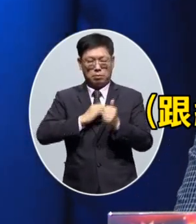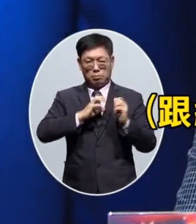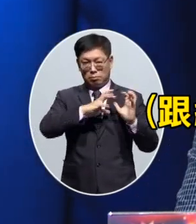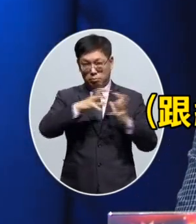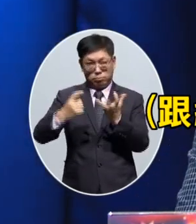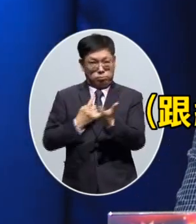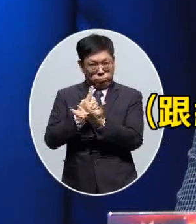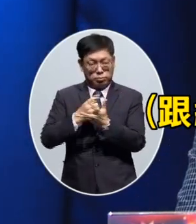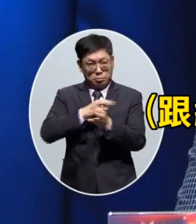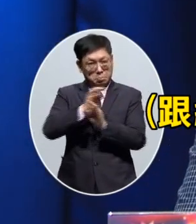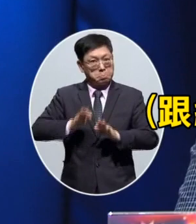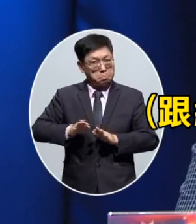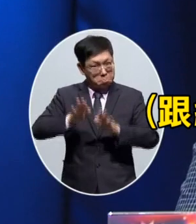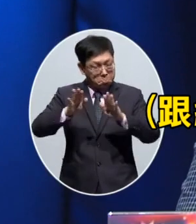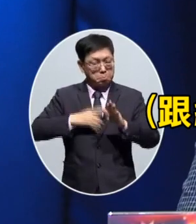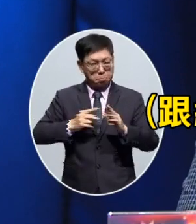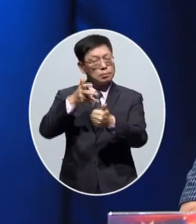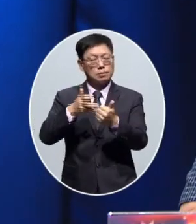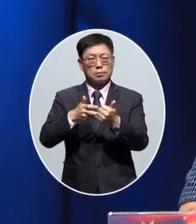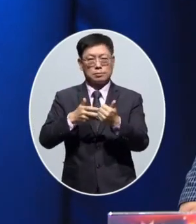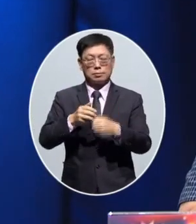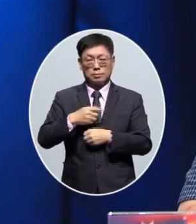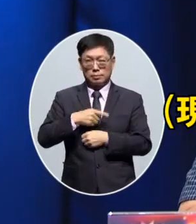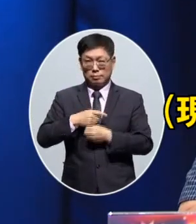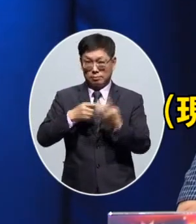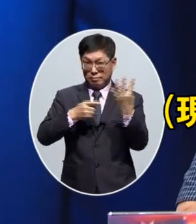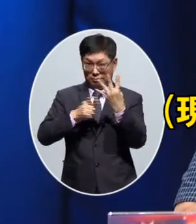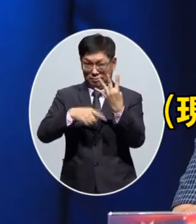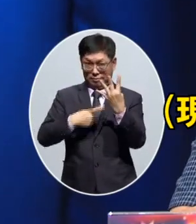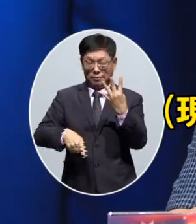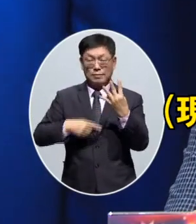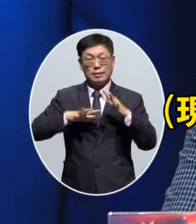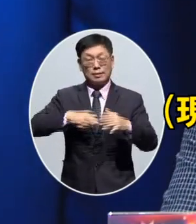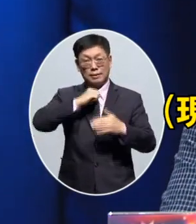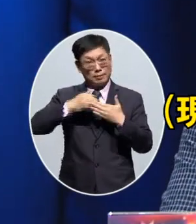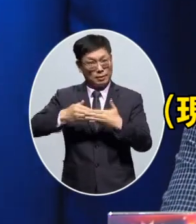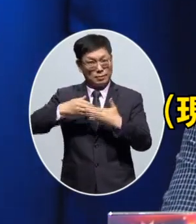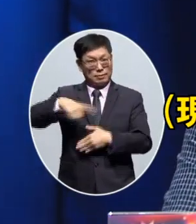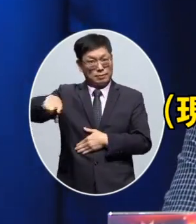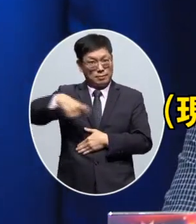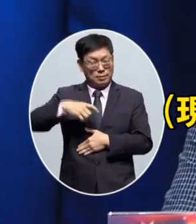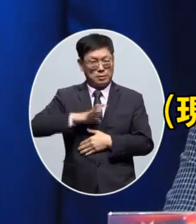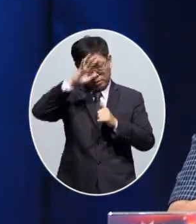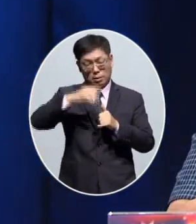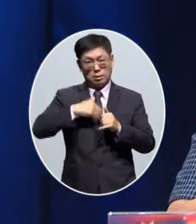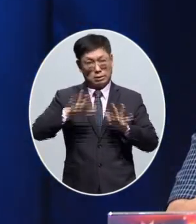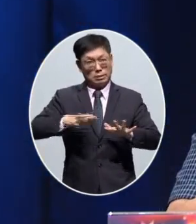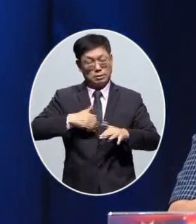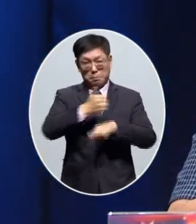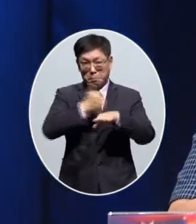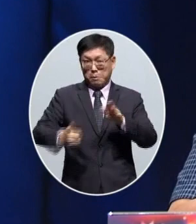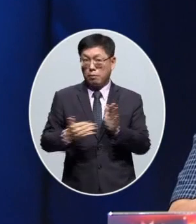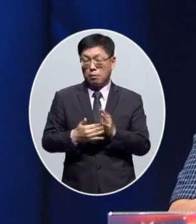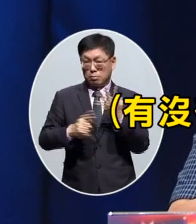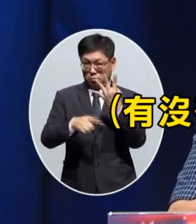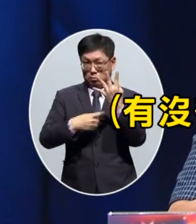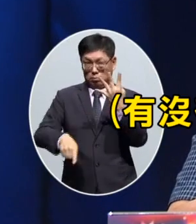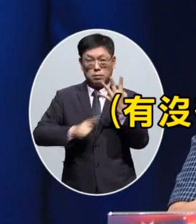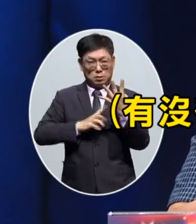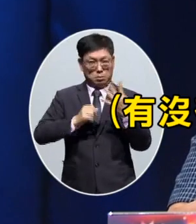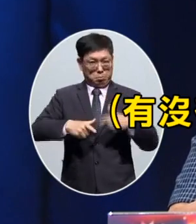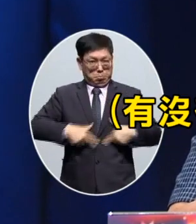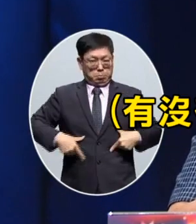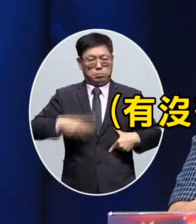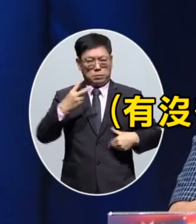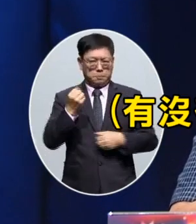然知道你选不上，那么表达一点支持又何妨呢？就大家也都知道未来当选的一个朱立伦